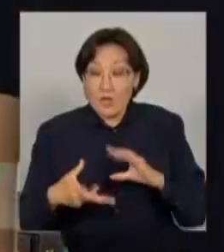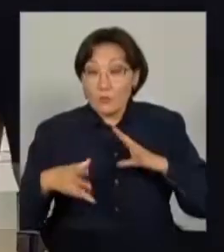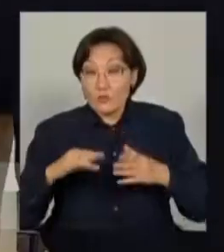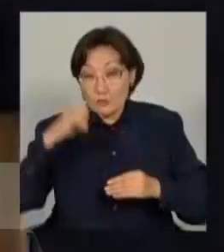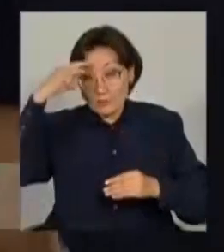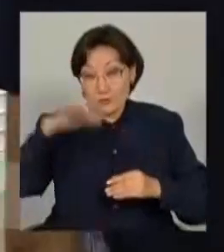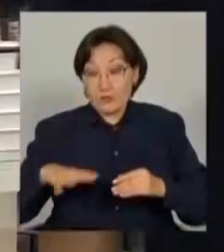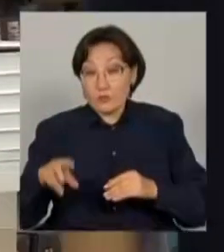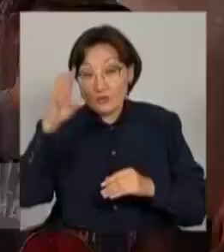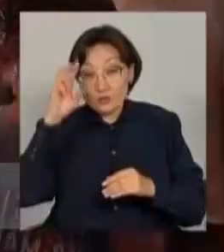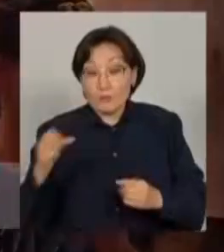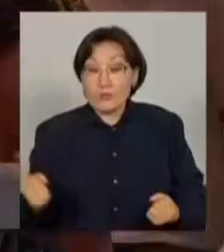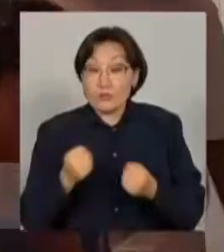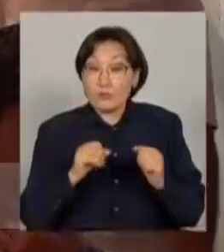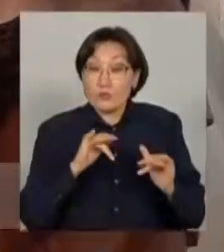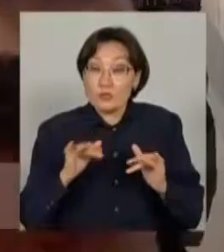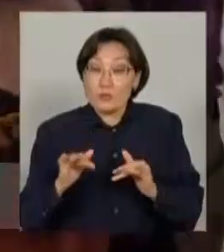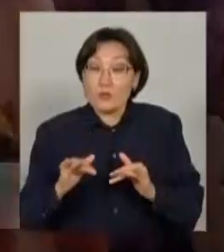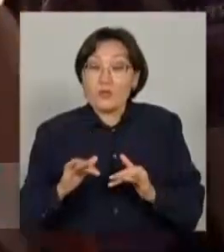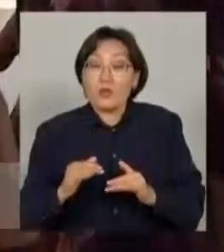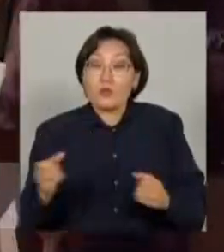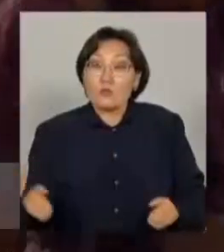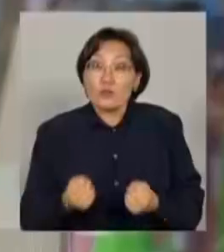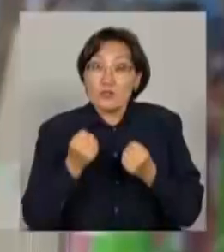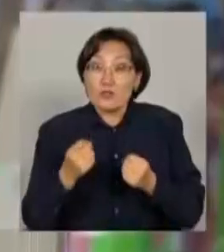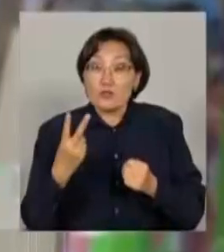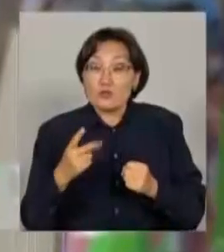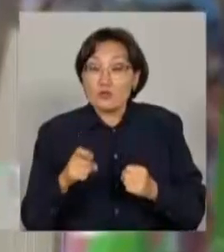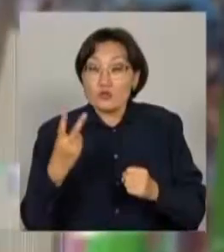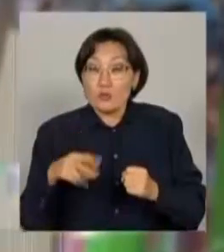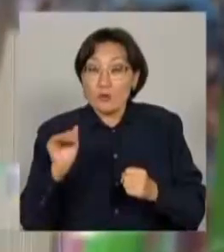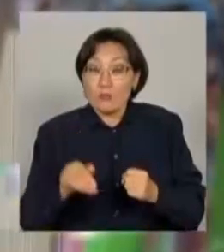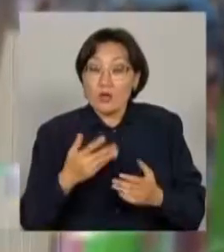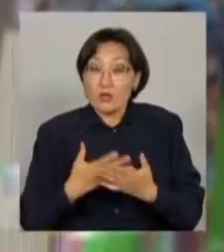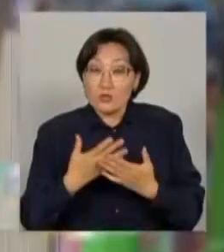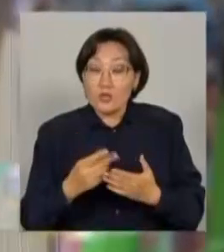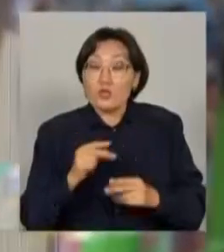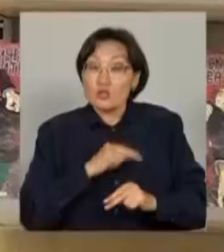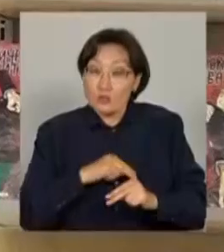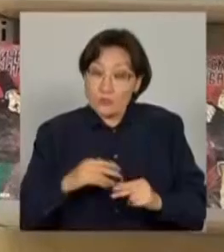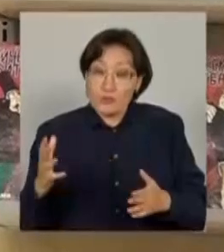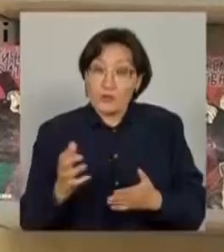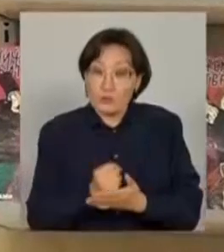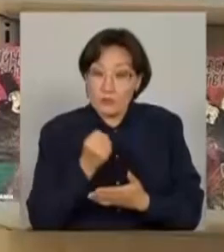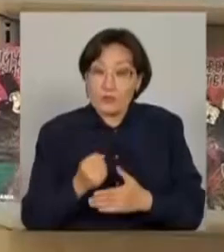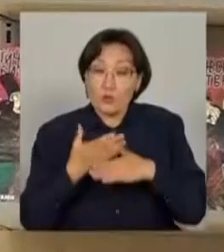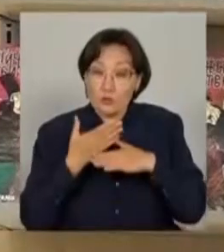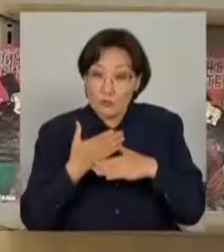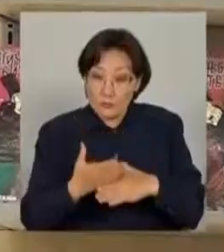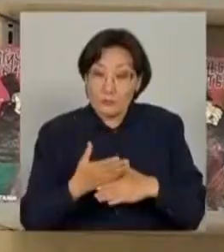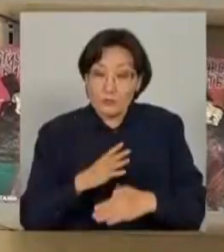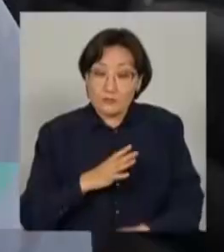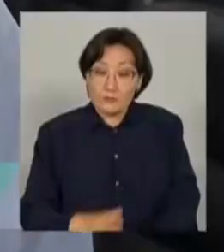ел бойынша мемлекеттік қолдау шараларының шапағатын көргендер 120 мыңға жуық азаматтың екі қолға бір күрек ұстауына сеп